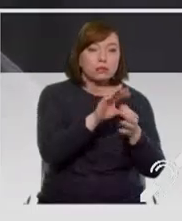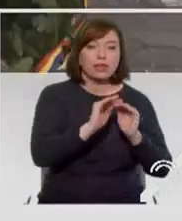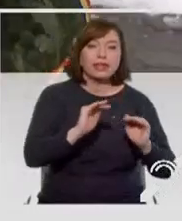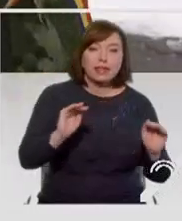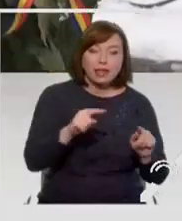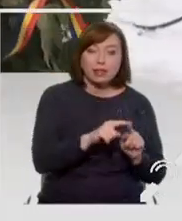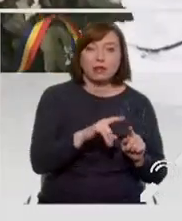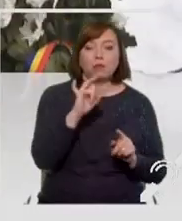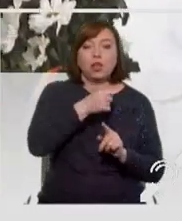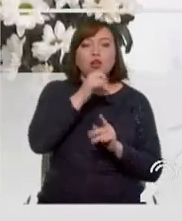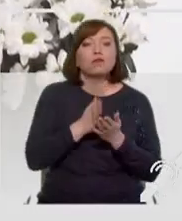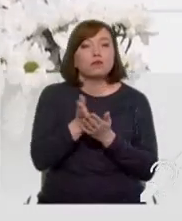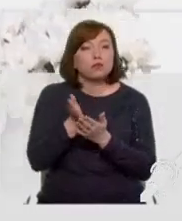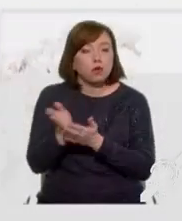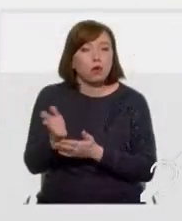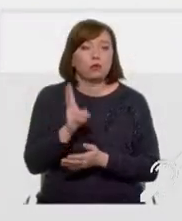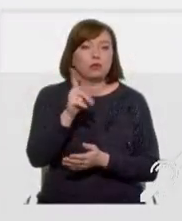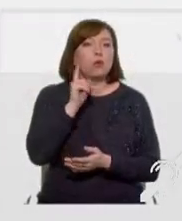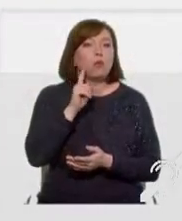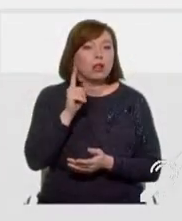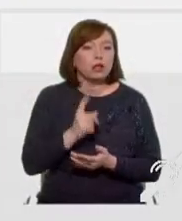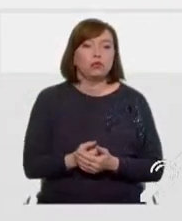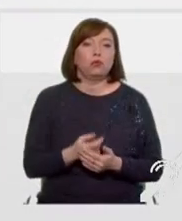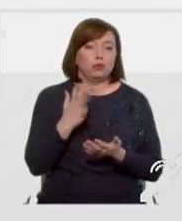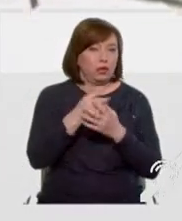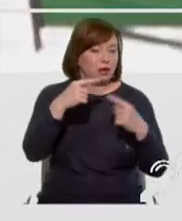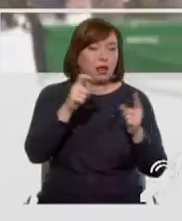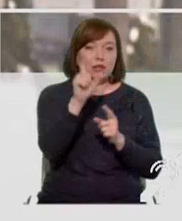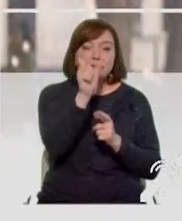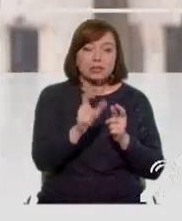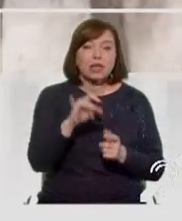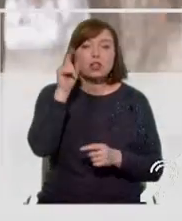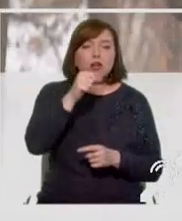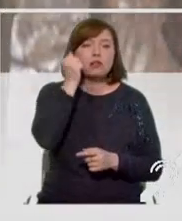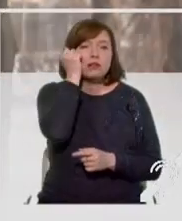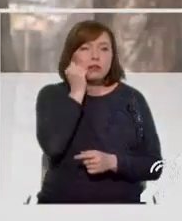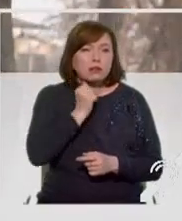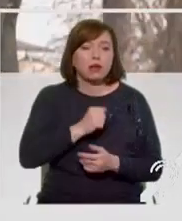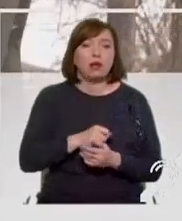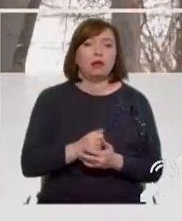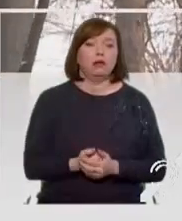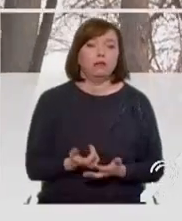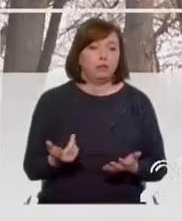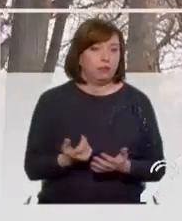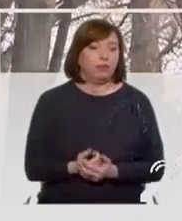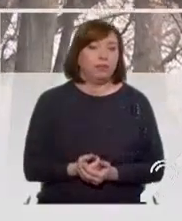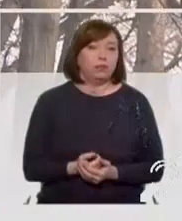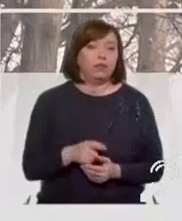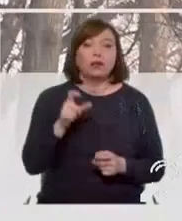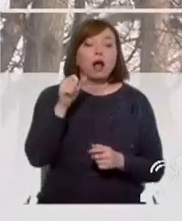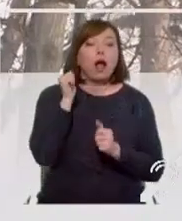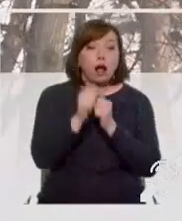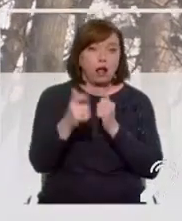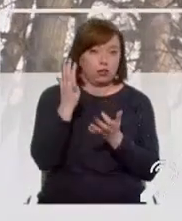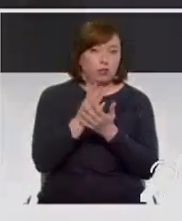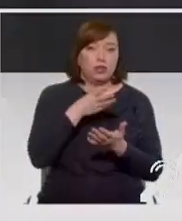sonoroase păsărele și de la cei tineri care pornesc de ce nu vii și la cei mai bătăioși care pornesc cu scrisorile, cei mai maturi